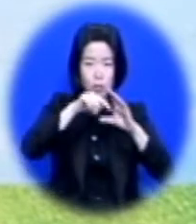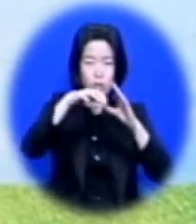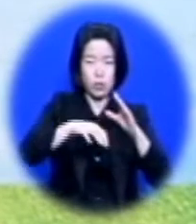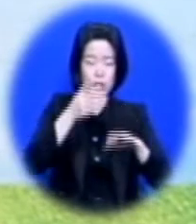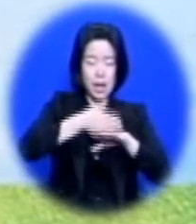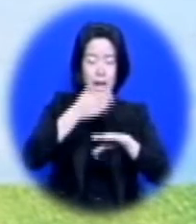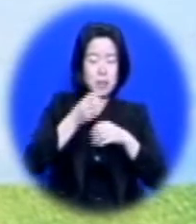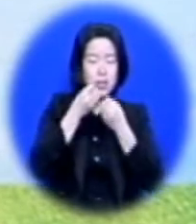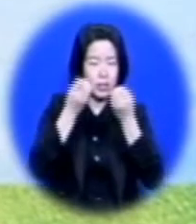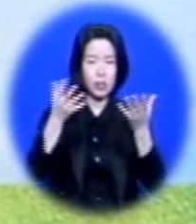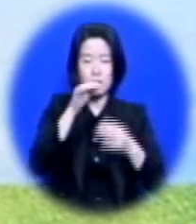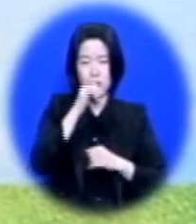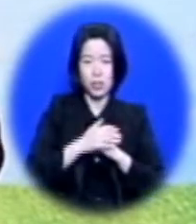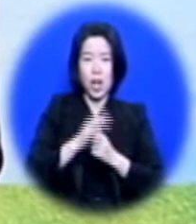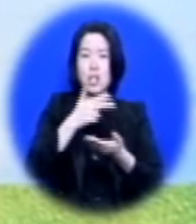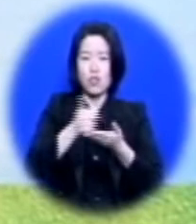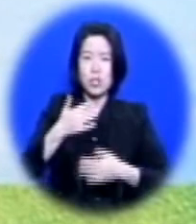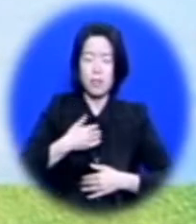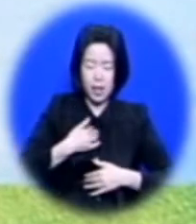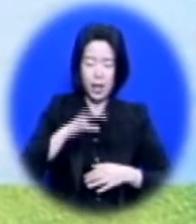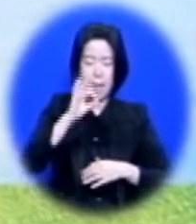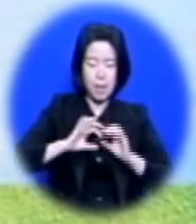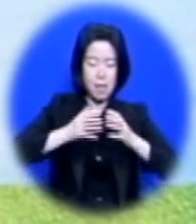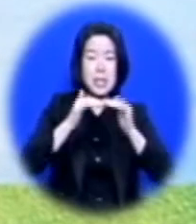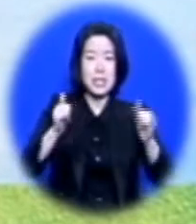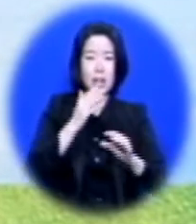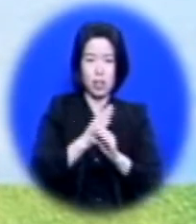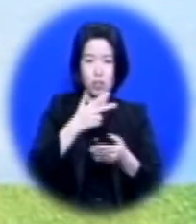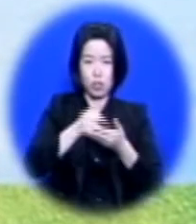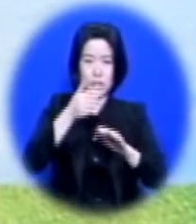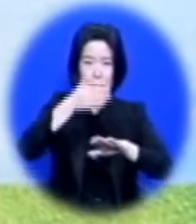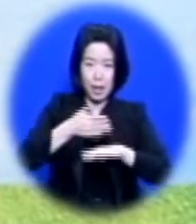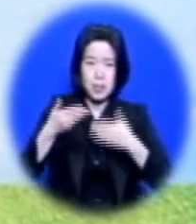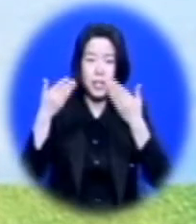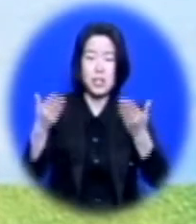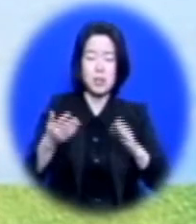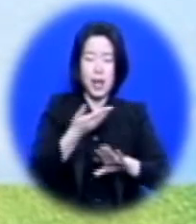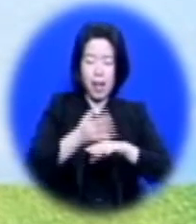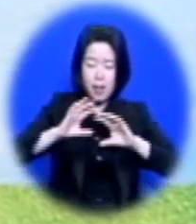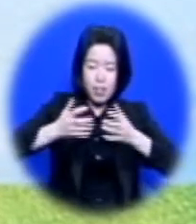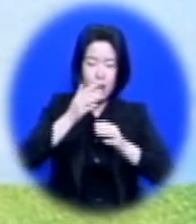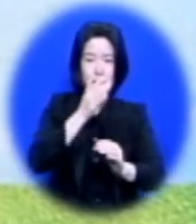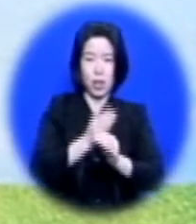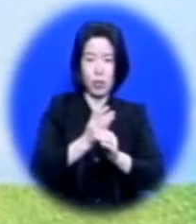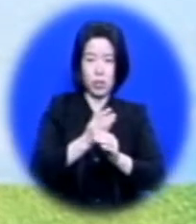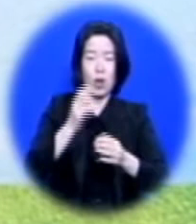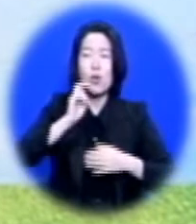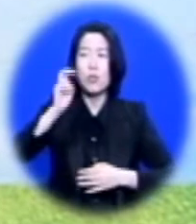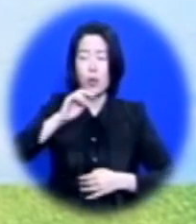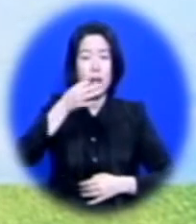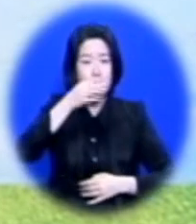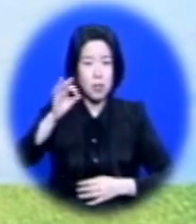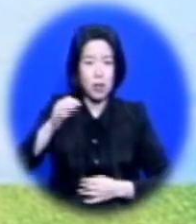9절 말씀에 보면 주님 내가 만민 가운데서 주님께 감사를 드리며 문 나라 가운데서 노래를